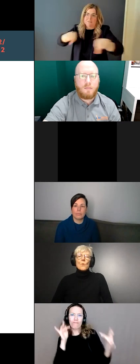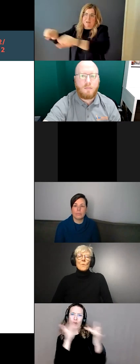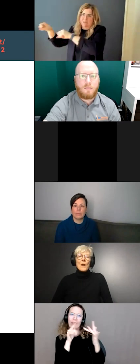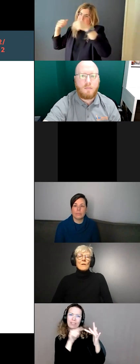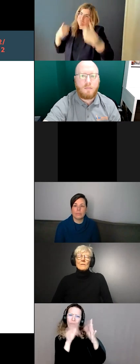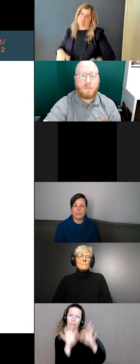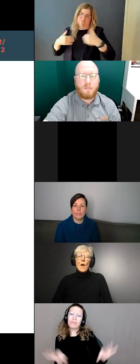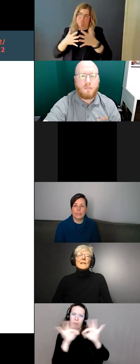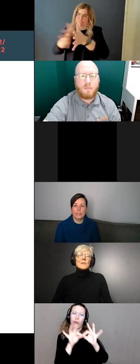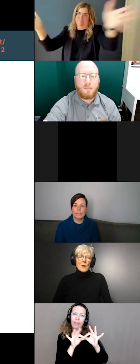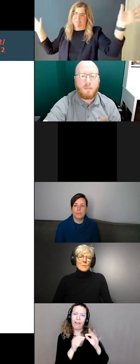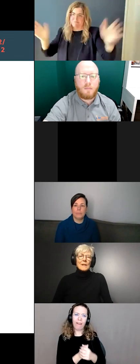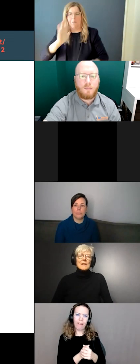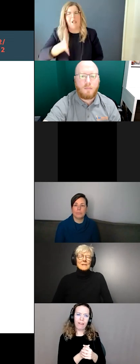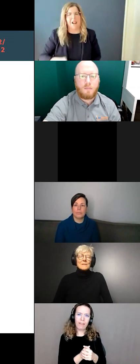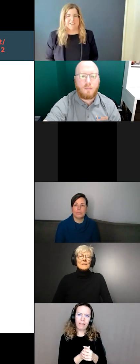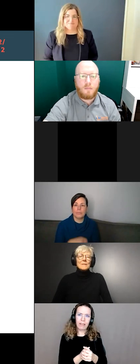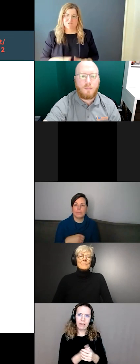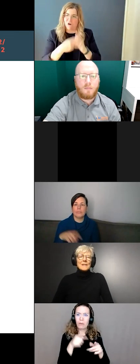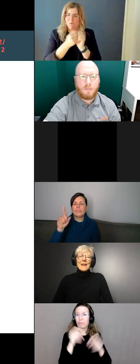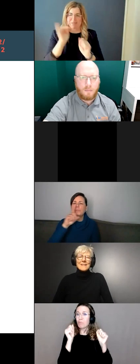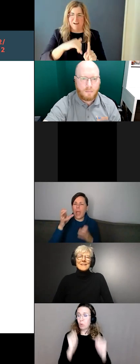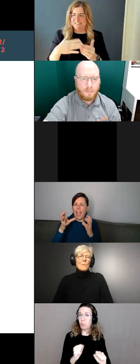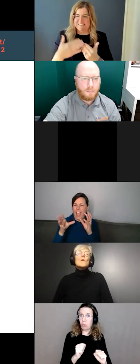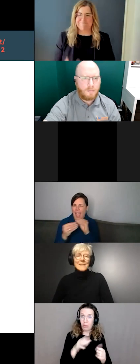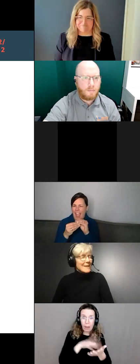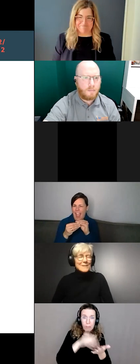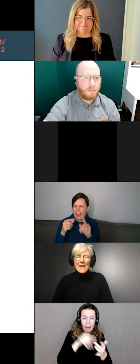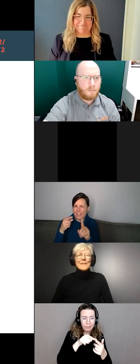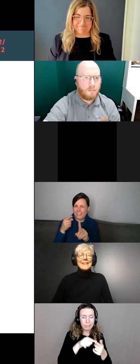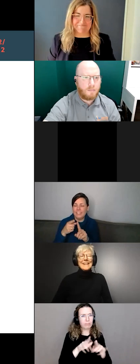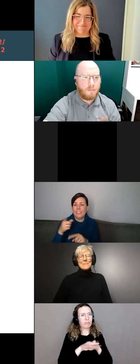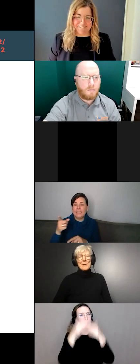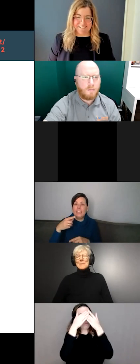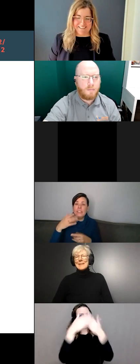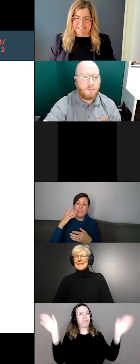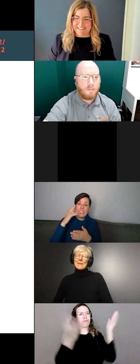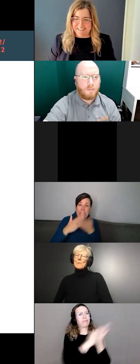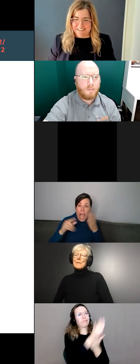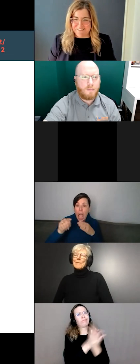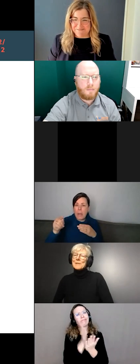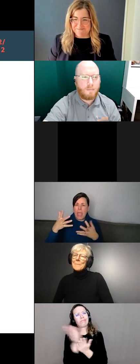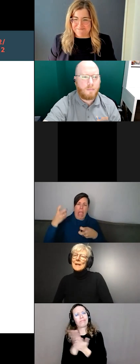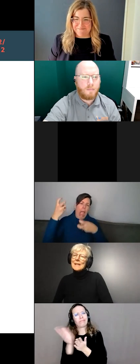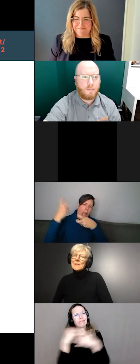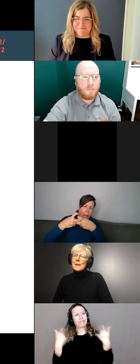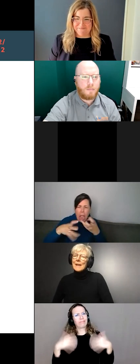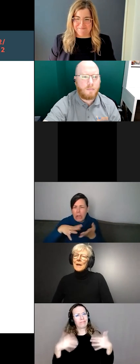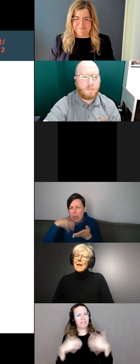Et ça peut vous amener n'importe où. Les possibilités sont immenses. Mais oui, ça serait